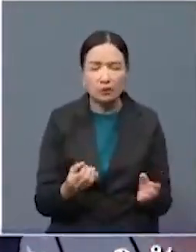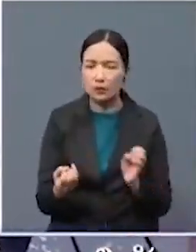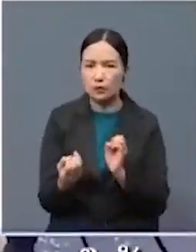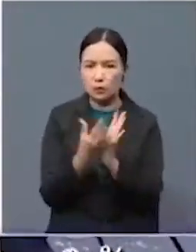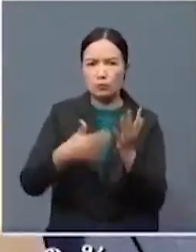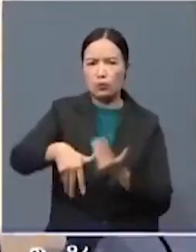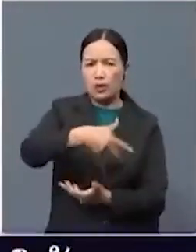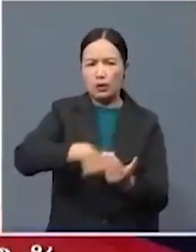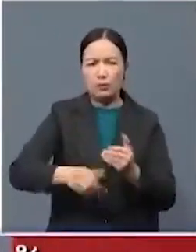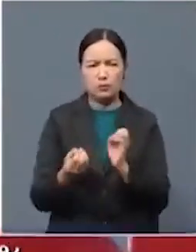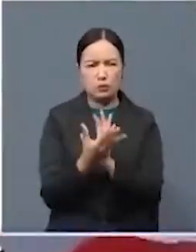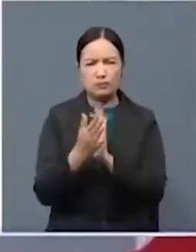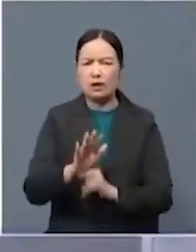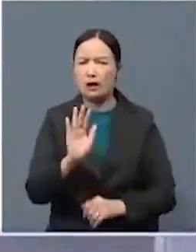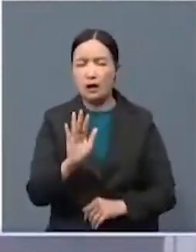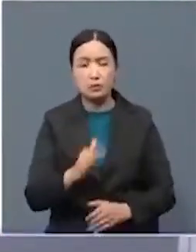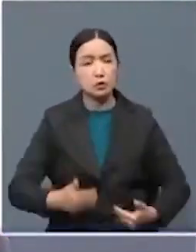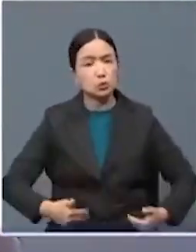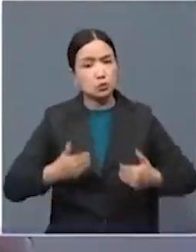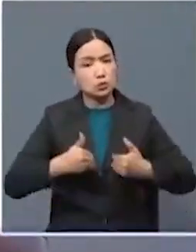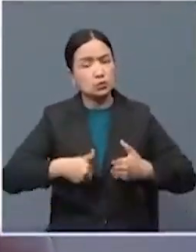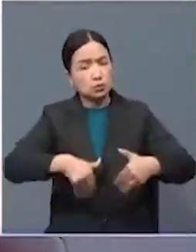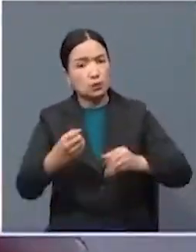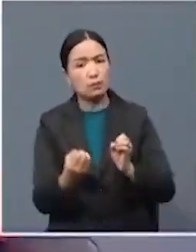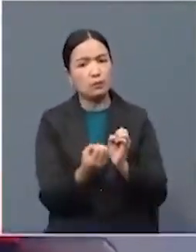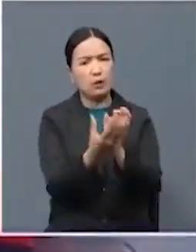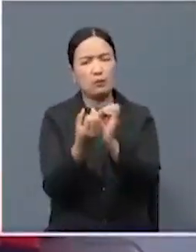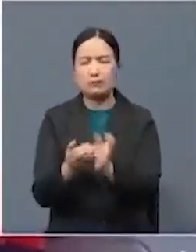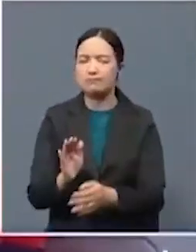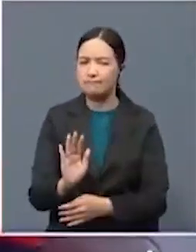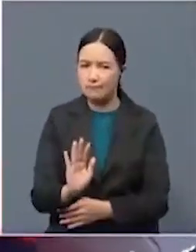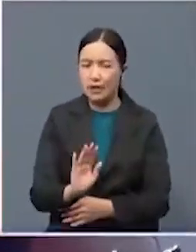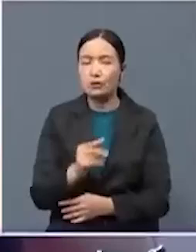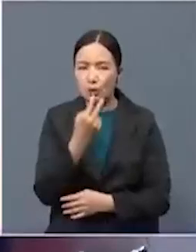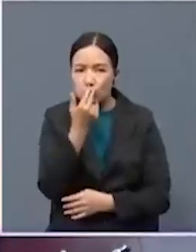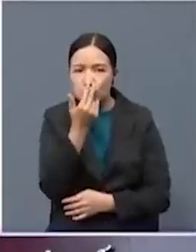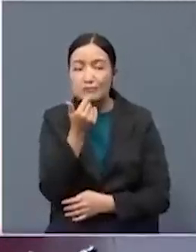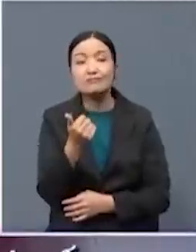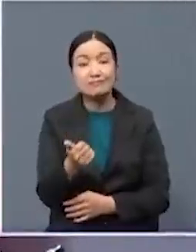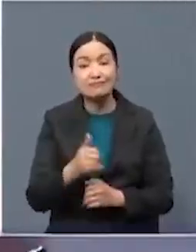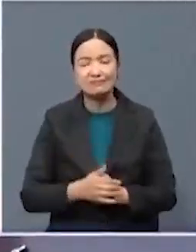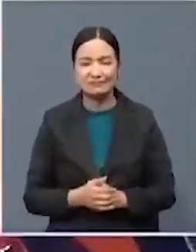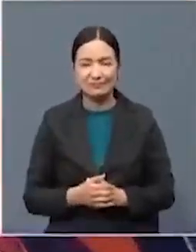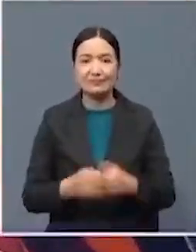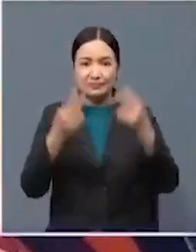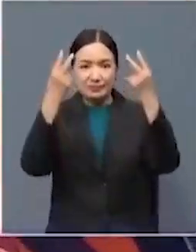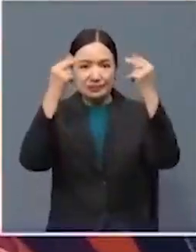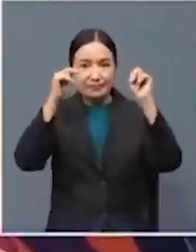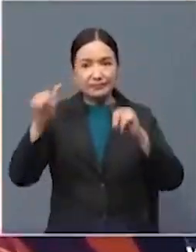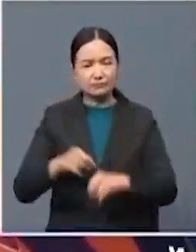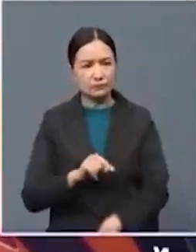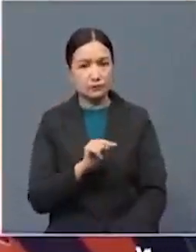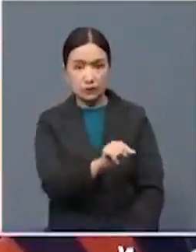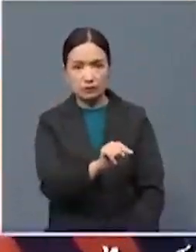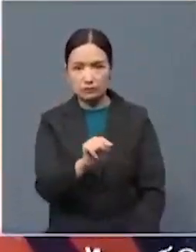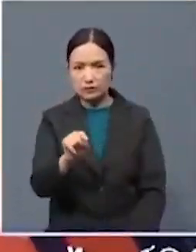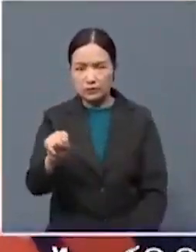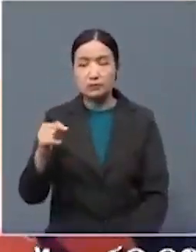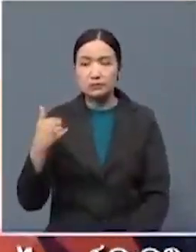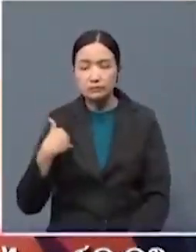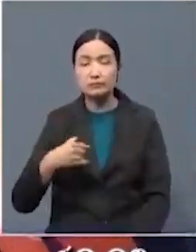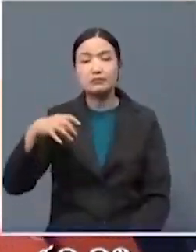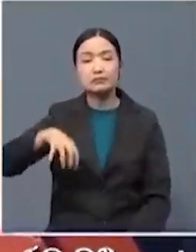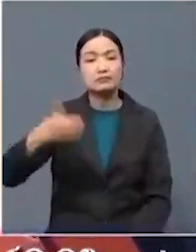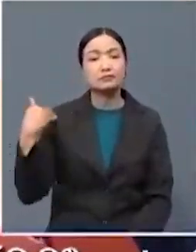แวดล้อมและชีวิตความเป็นอยู่ของประชาชนหรือแม้แต่นักท่องเที่ยวที่ไปท่องเที่ยวบนเกาะนะคะโดยนายกรัฐมนตรีเองค่ะยังได้มีการสั่งการให้